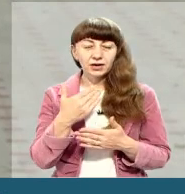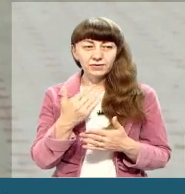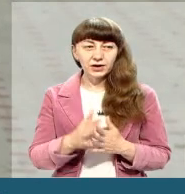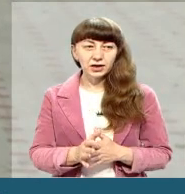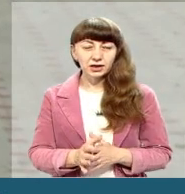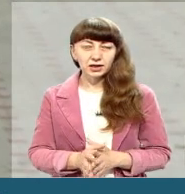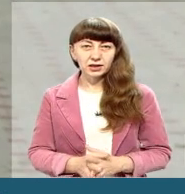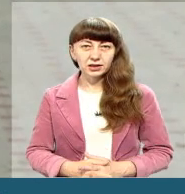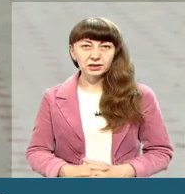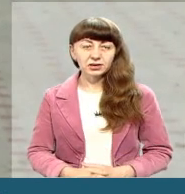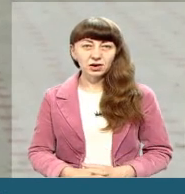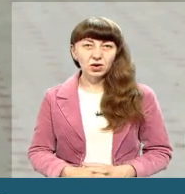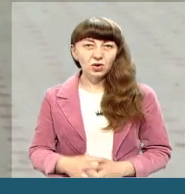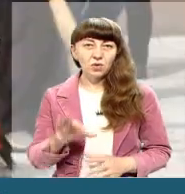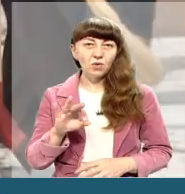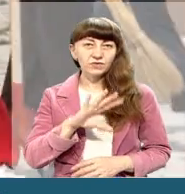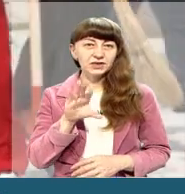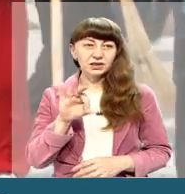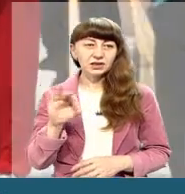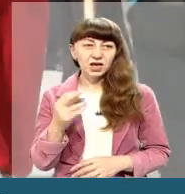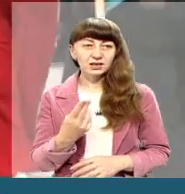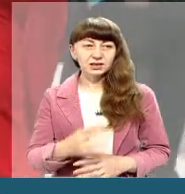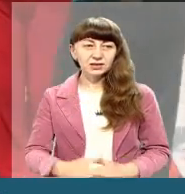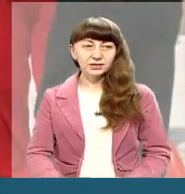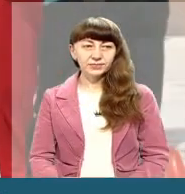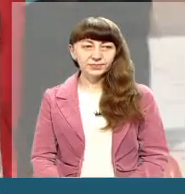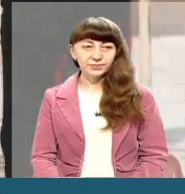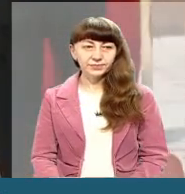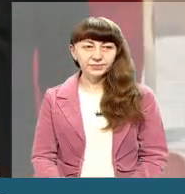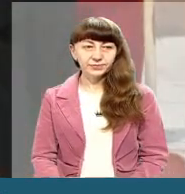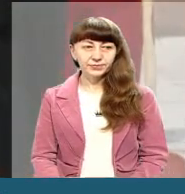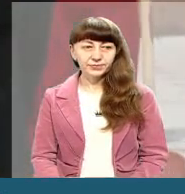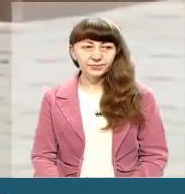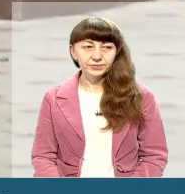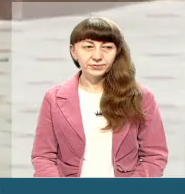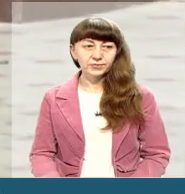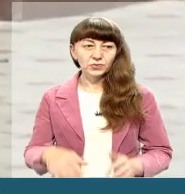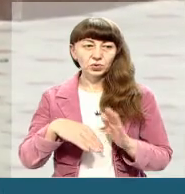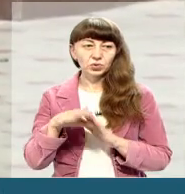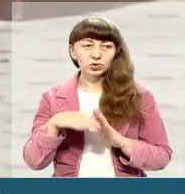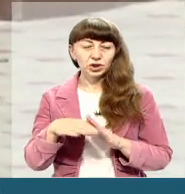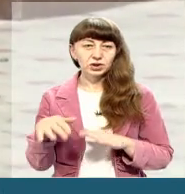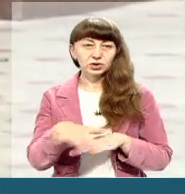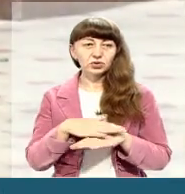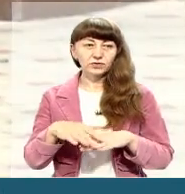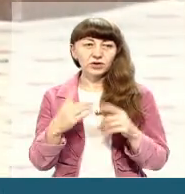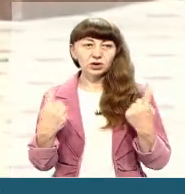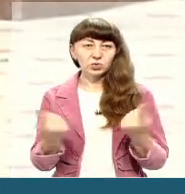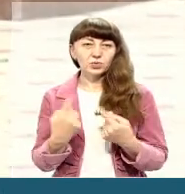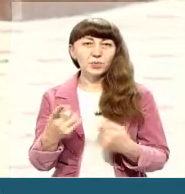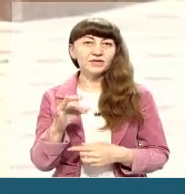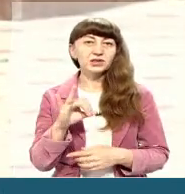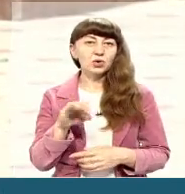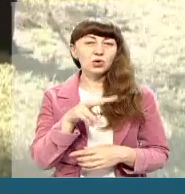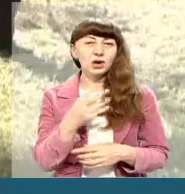ұлтты бірдей санады, барлық ұлтқа бірдей қарады. Кесене айналасын абаттандырып, күл қоқыстан тазалауға қостанайлықтар ғана емес,